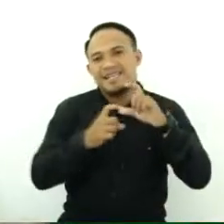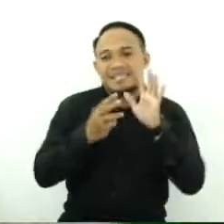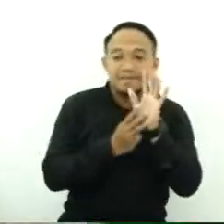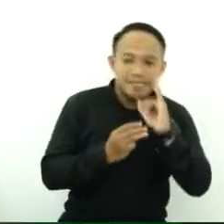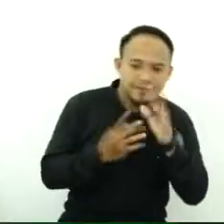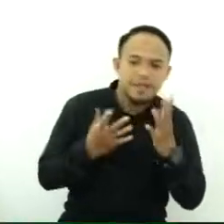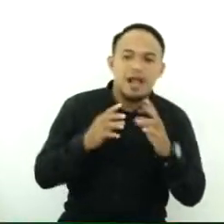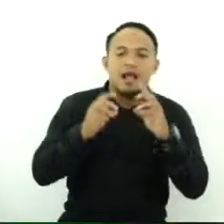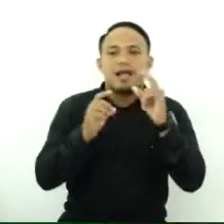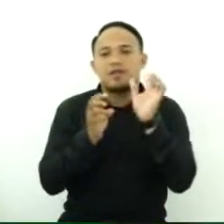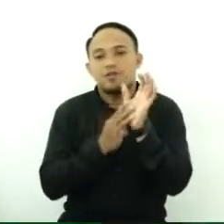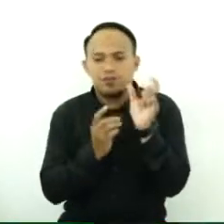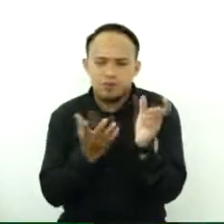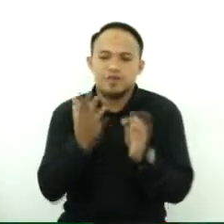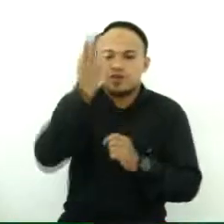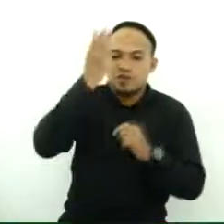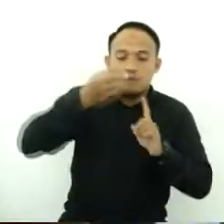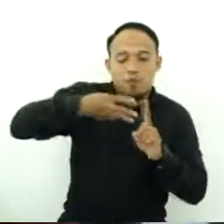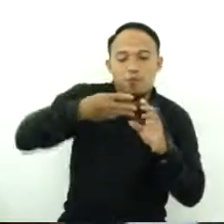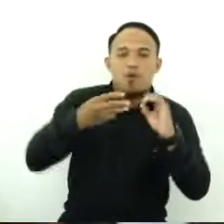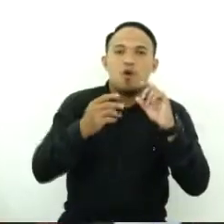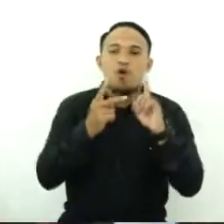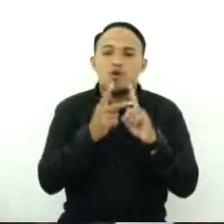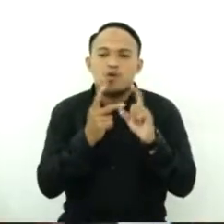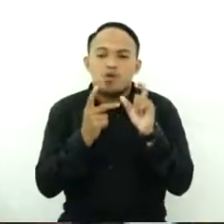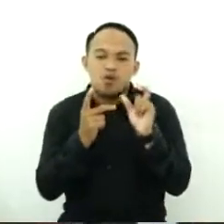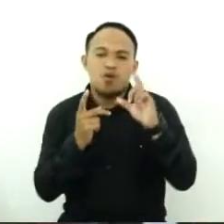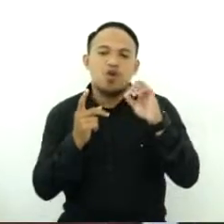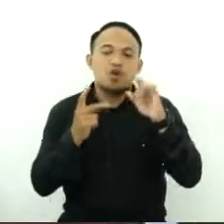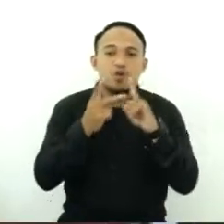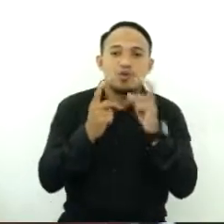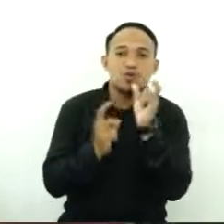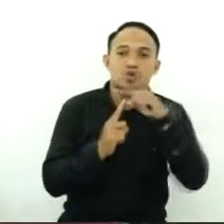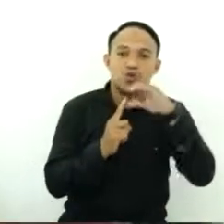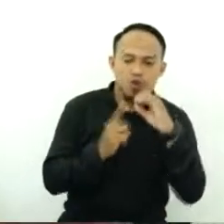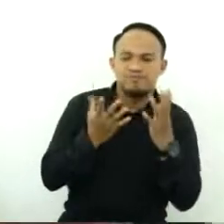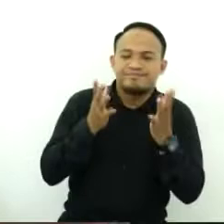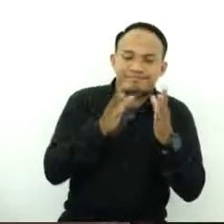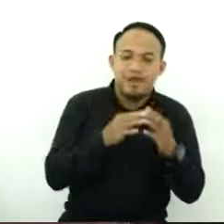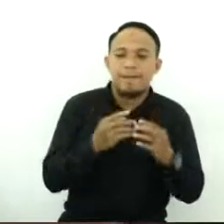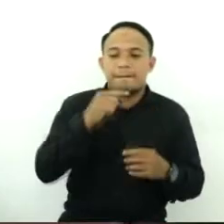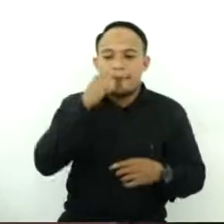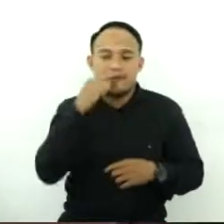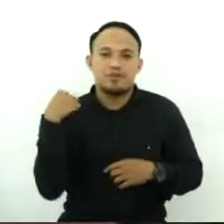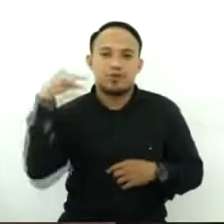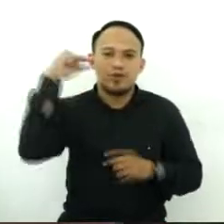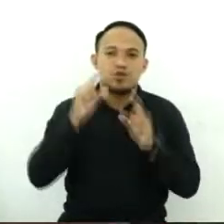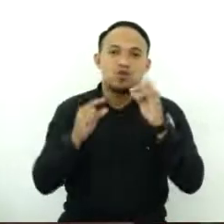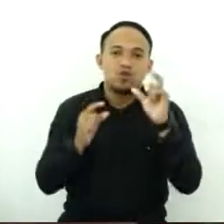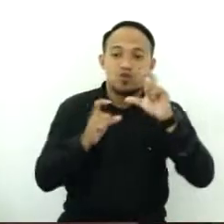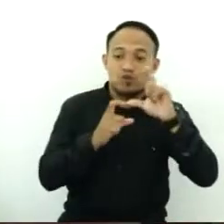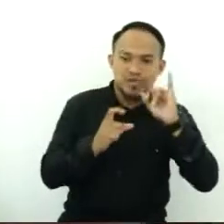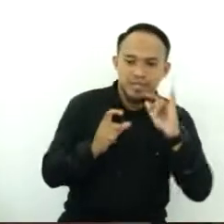resmikan rmu di boliyohuto Rusli Ingatkan petani jaga kualitas gabah